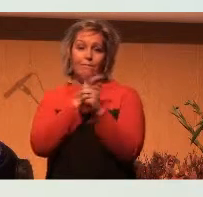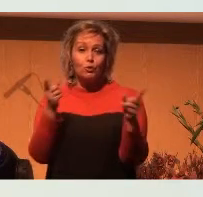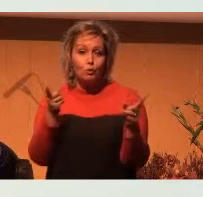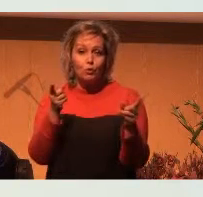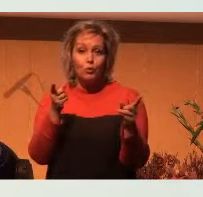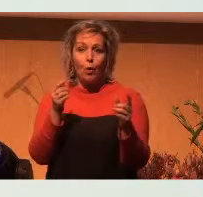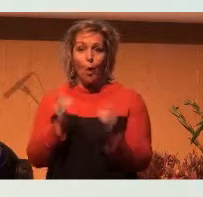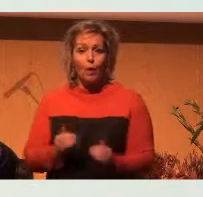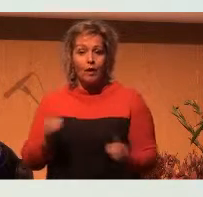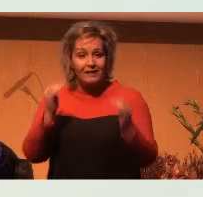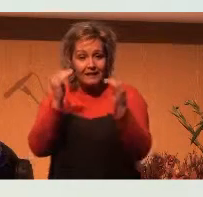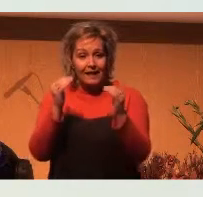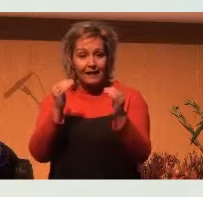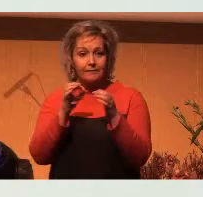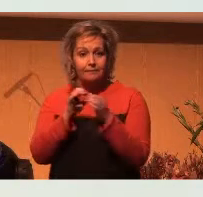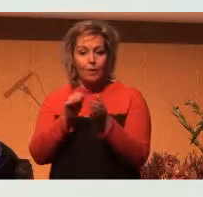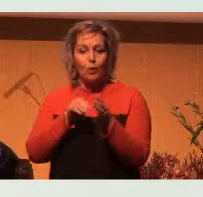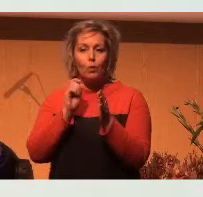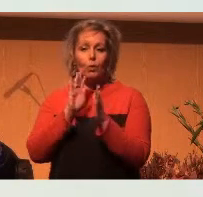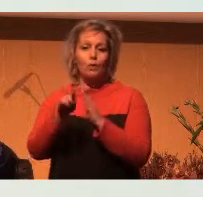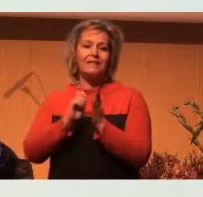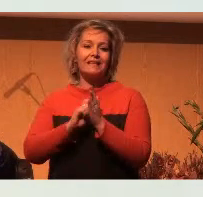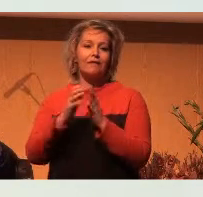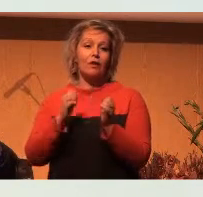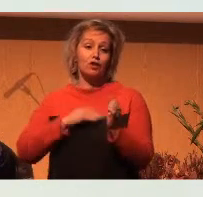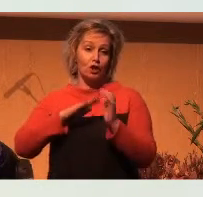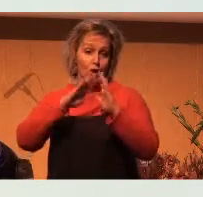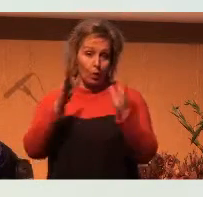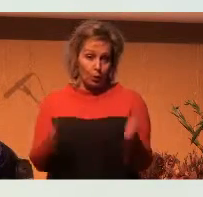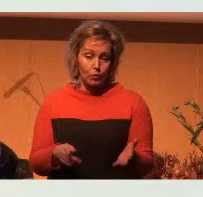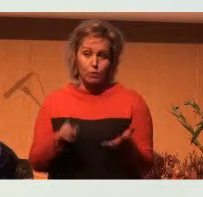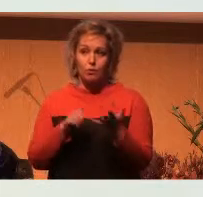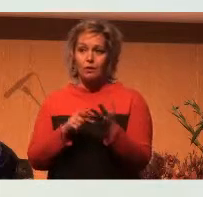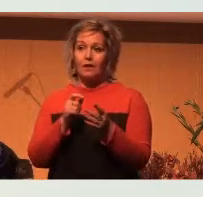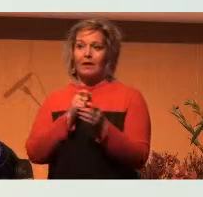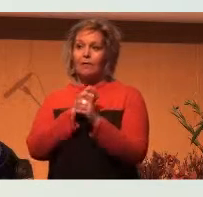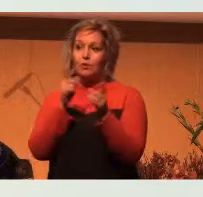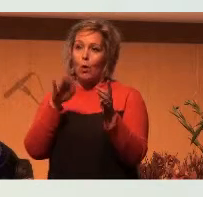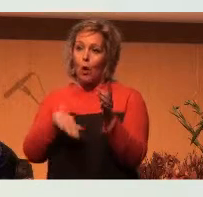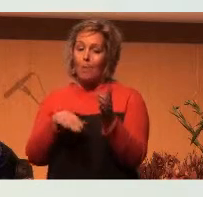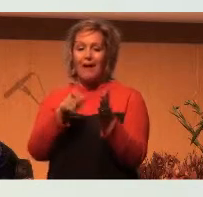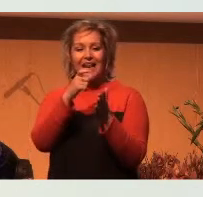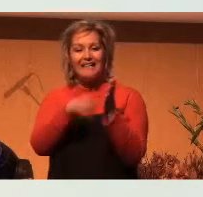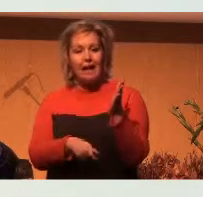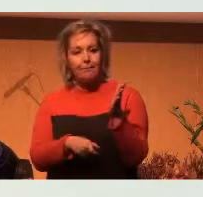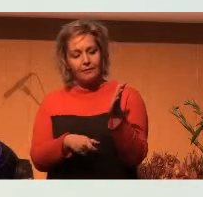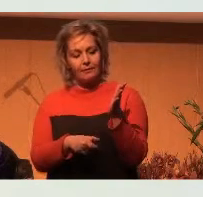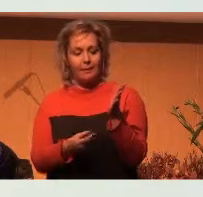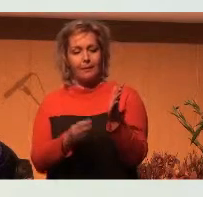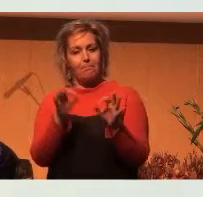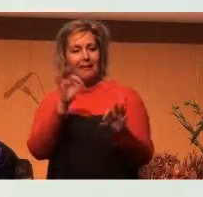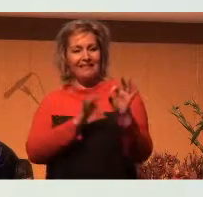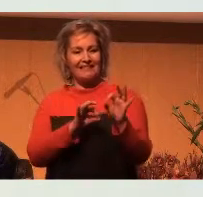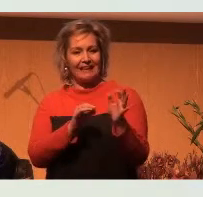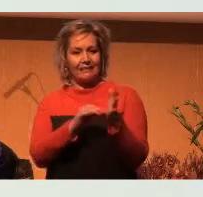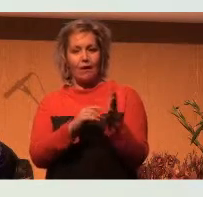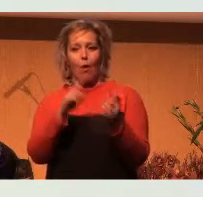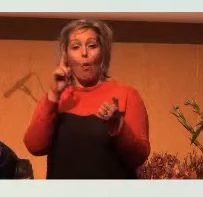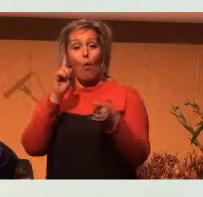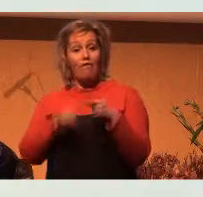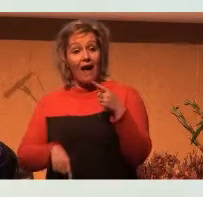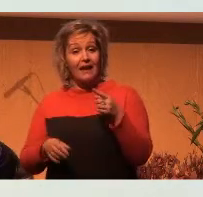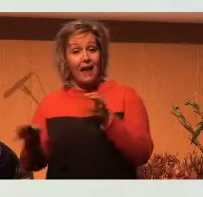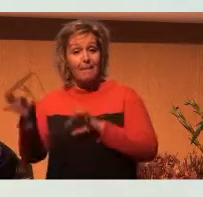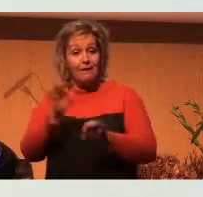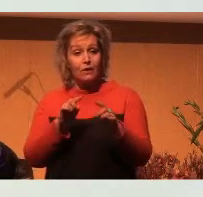informasjon og organisering ved utskrivelse fra sykehus, informasjon om reseptbelagte medisiner, og